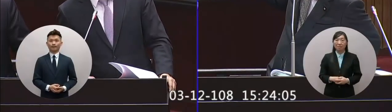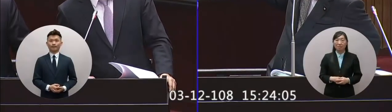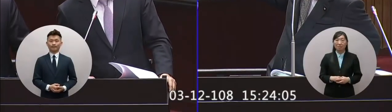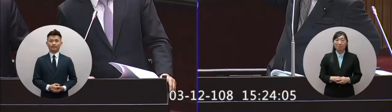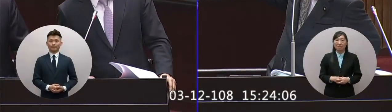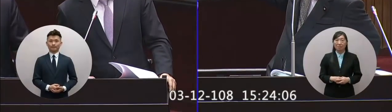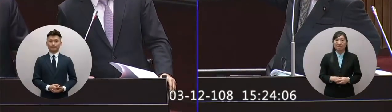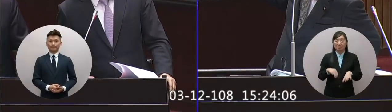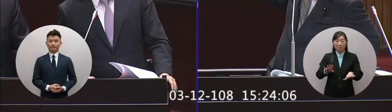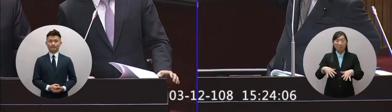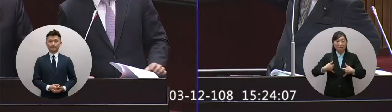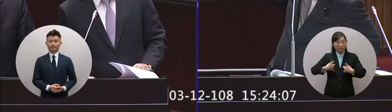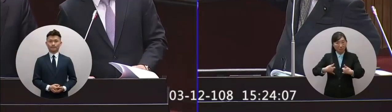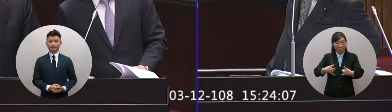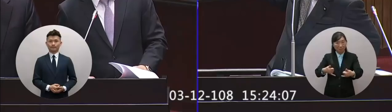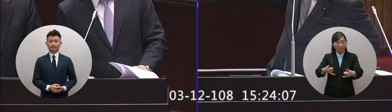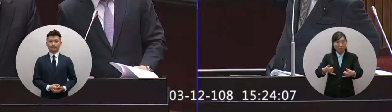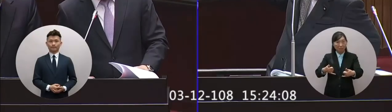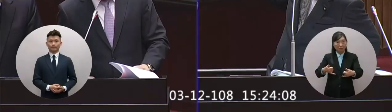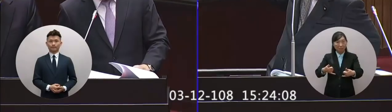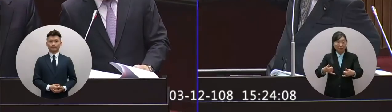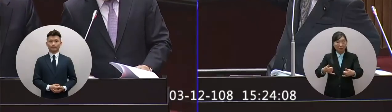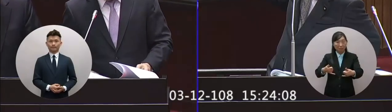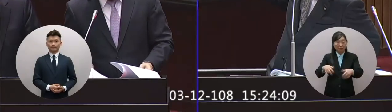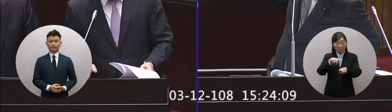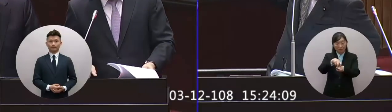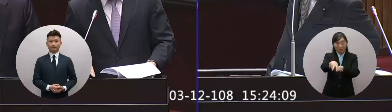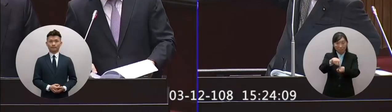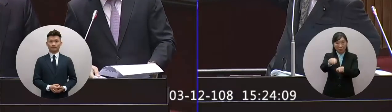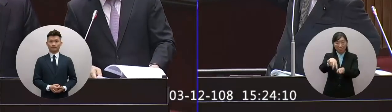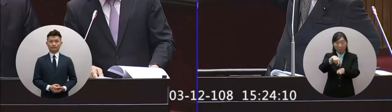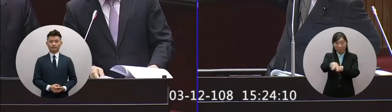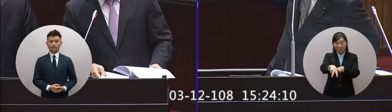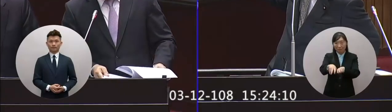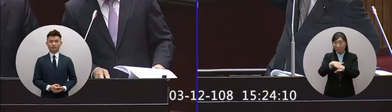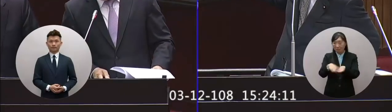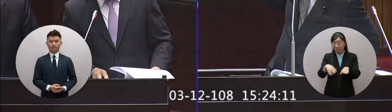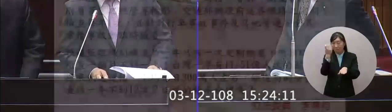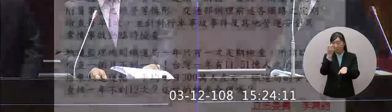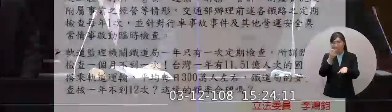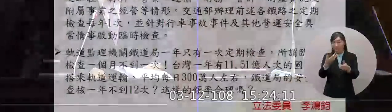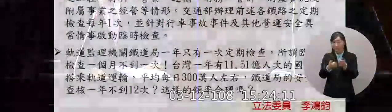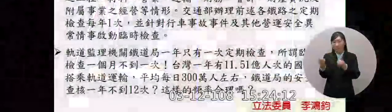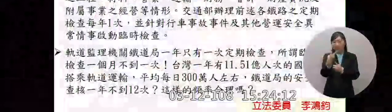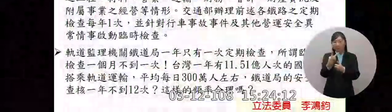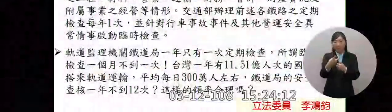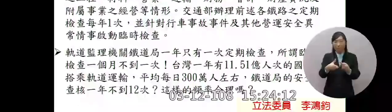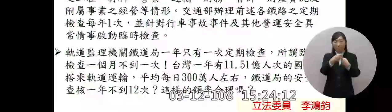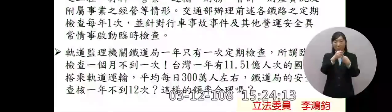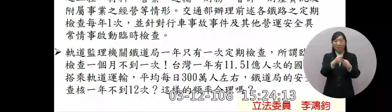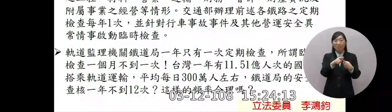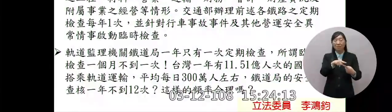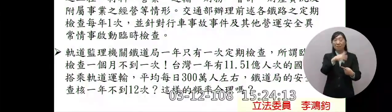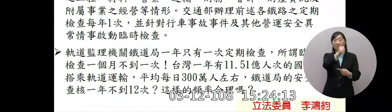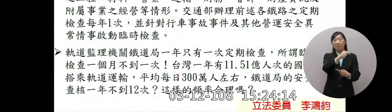在我们的道路轨道的安全的核查的机制是分两层，一个是业主自主